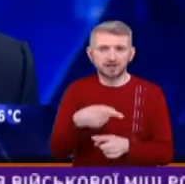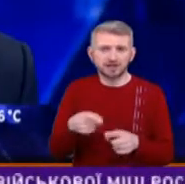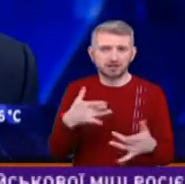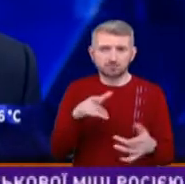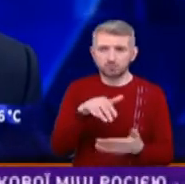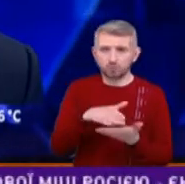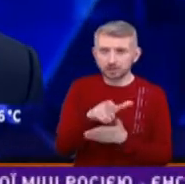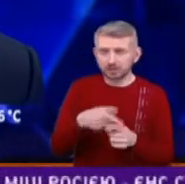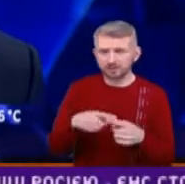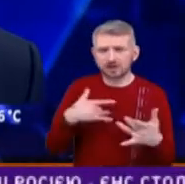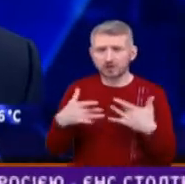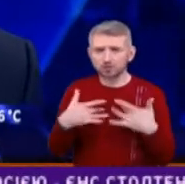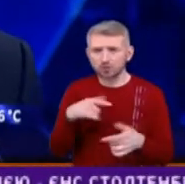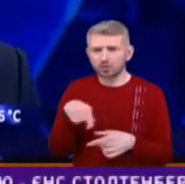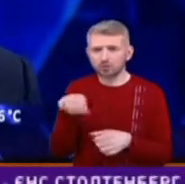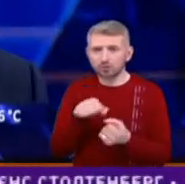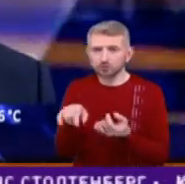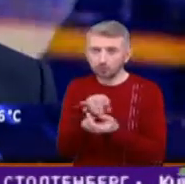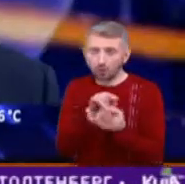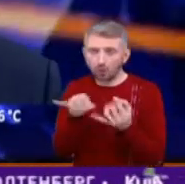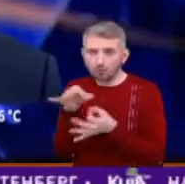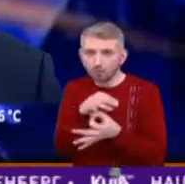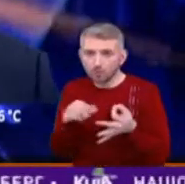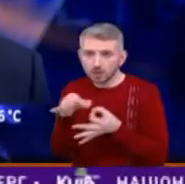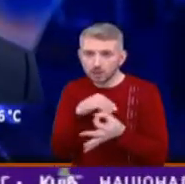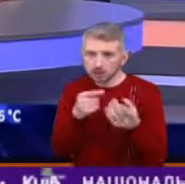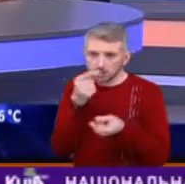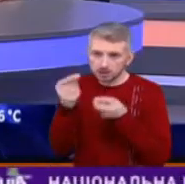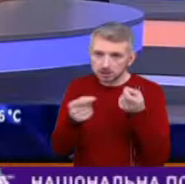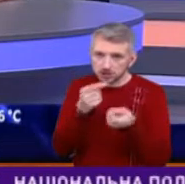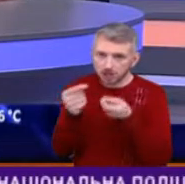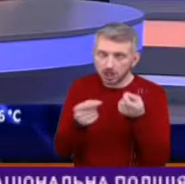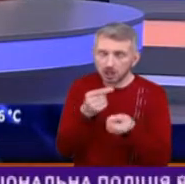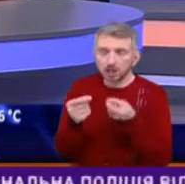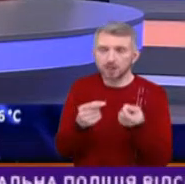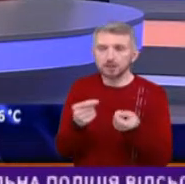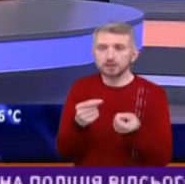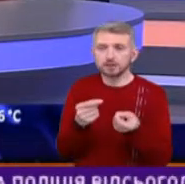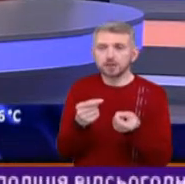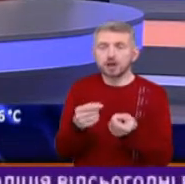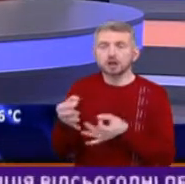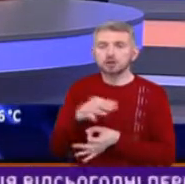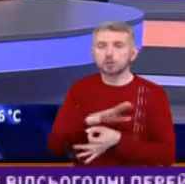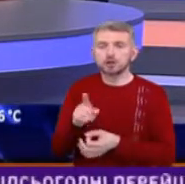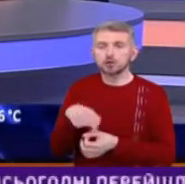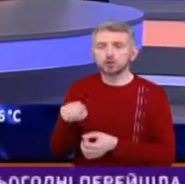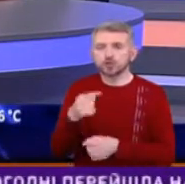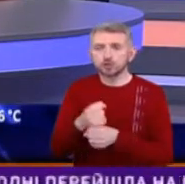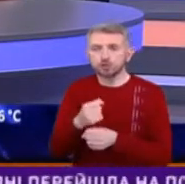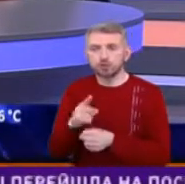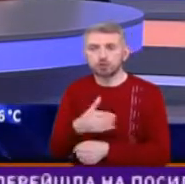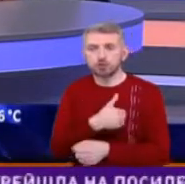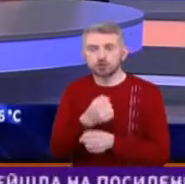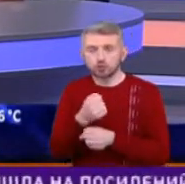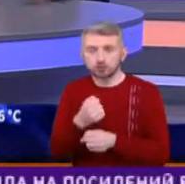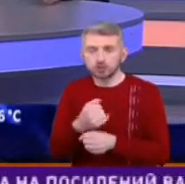люди, яких можна обговорити, там говорити якісь деталі, помили кісточки, не обговорити, що вони зробили чи що вони хочуть зробити.